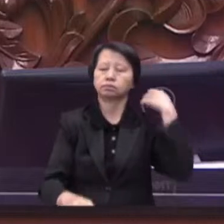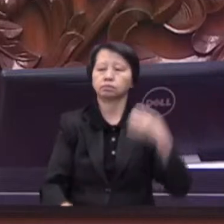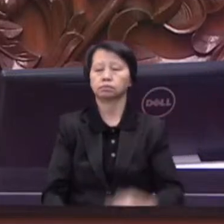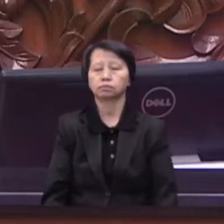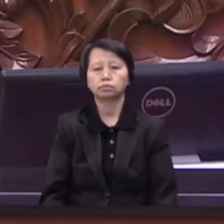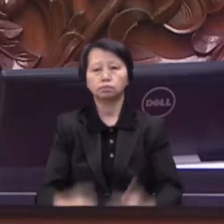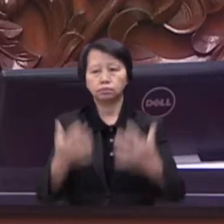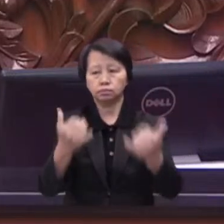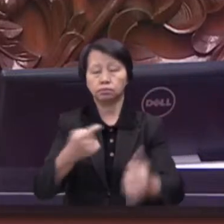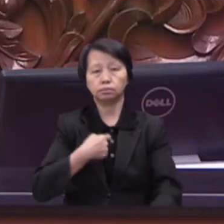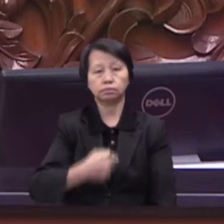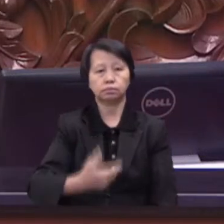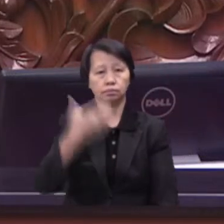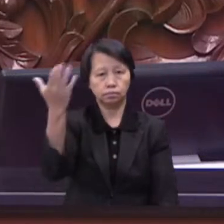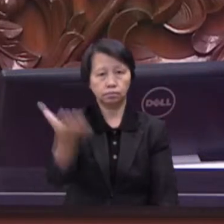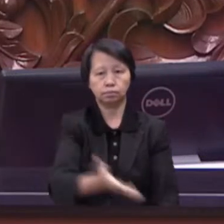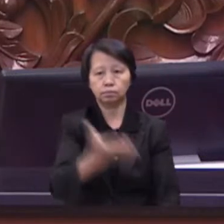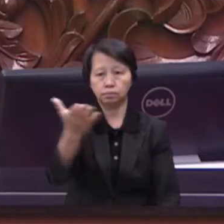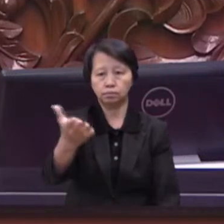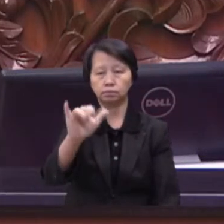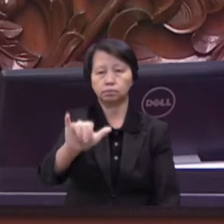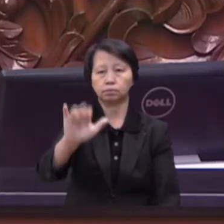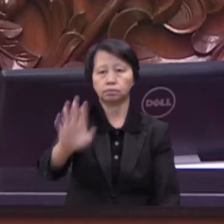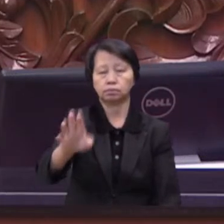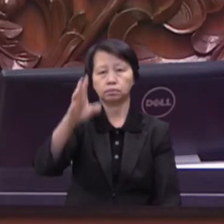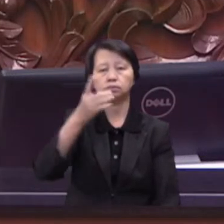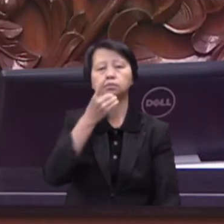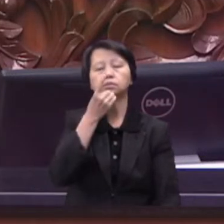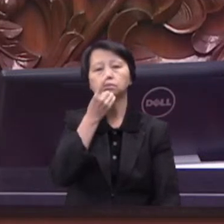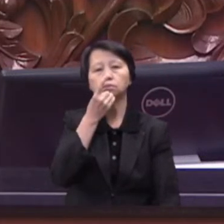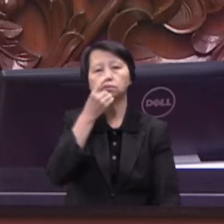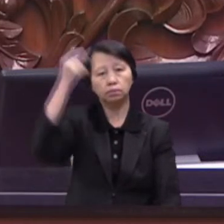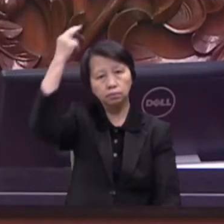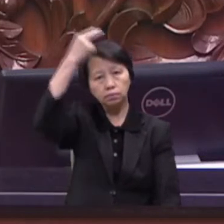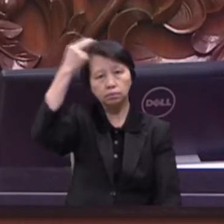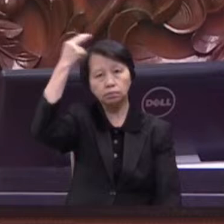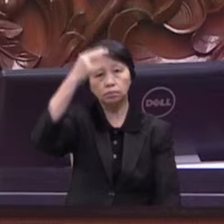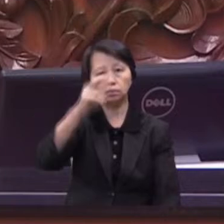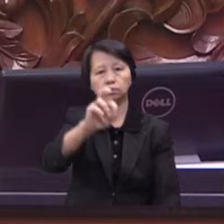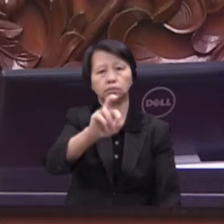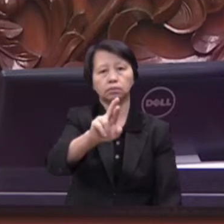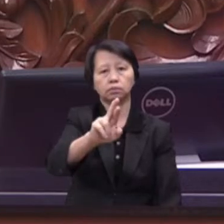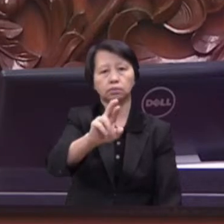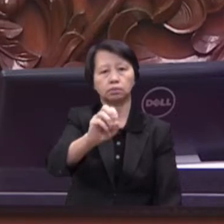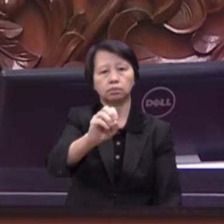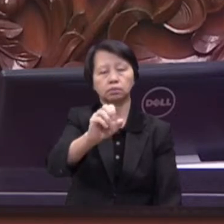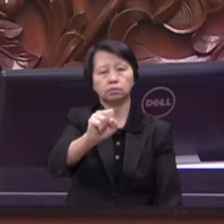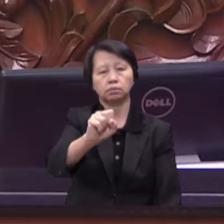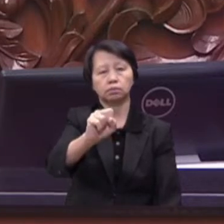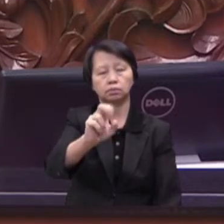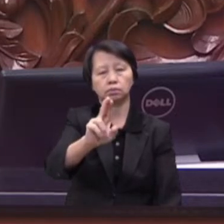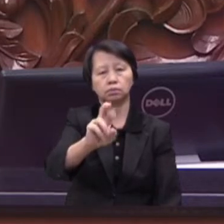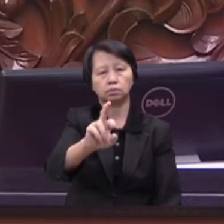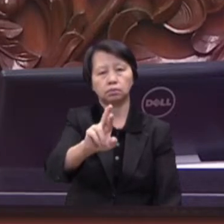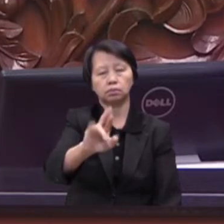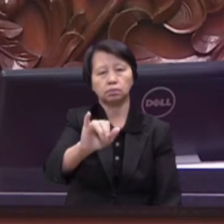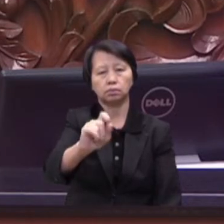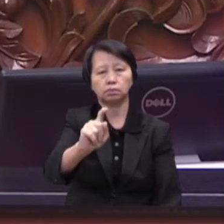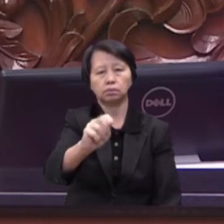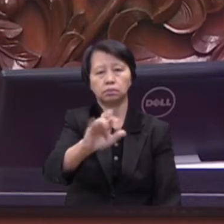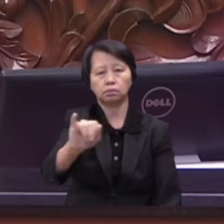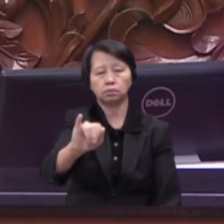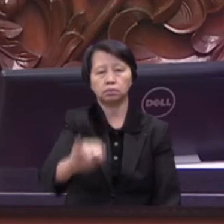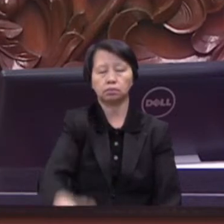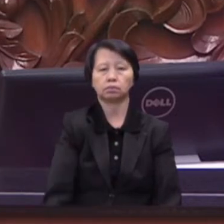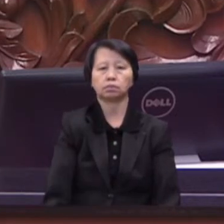sekarang saya mempersilahkan yang memuat Datin aja terus Suryati alam